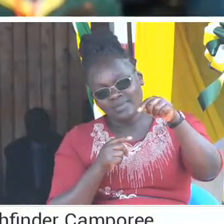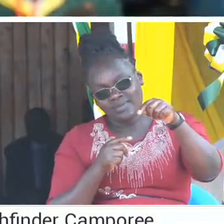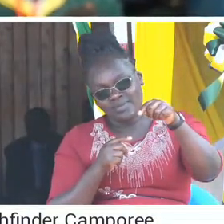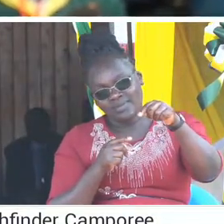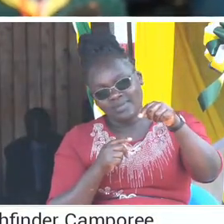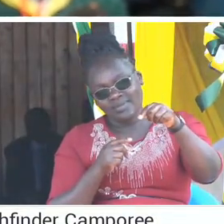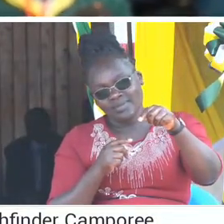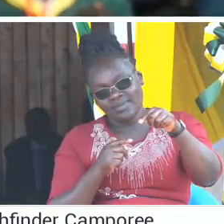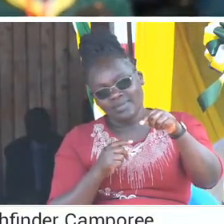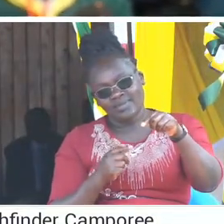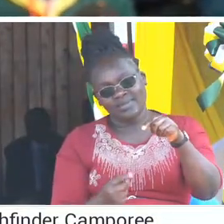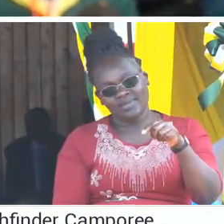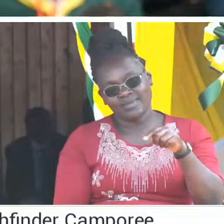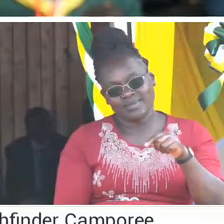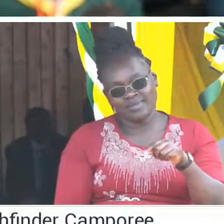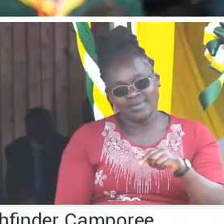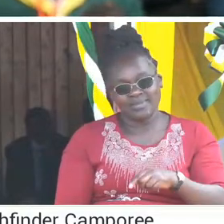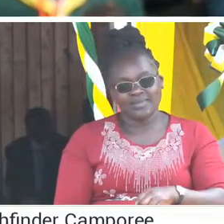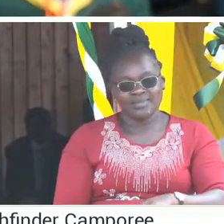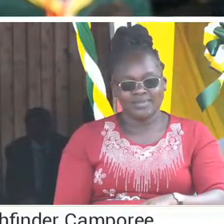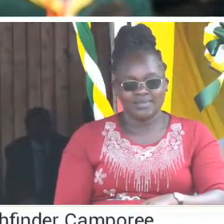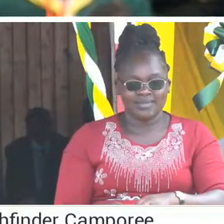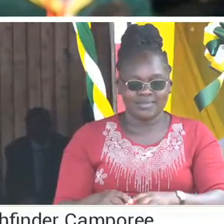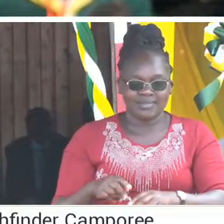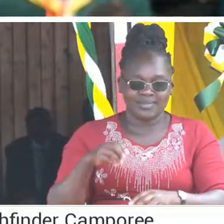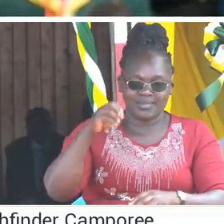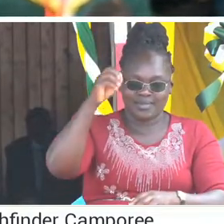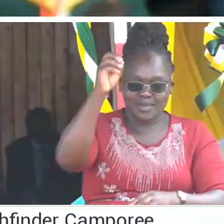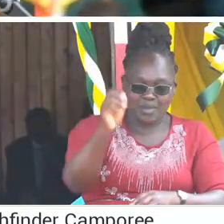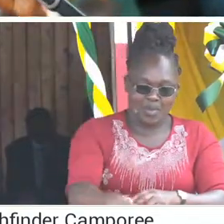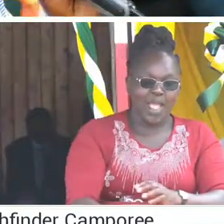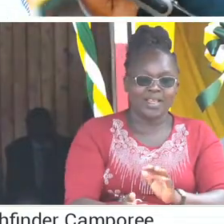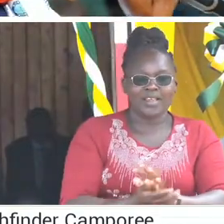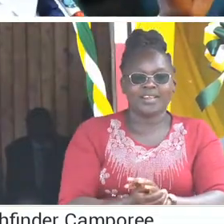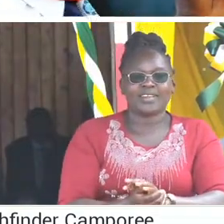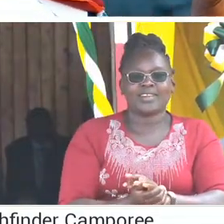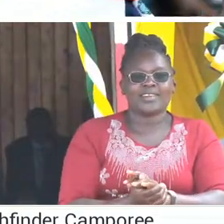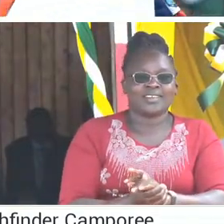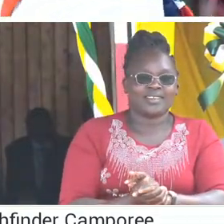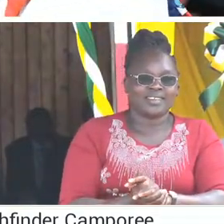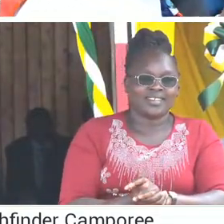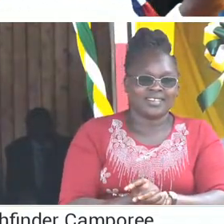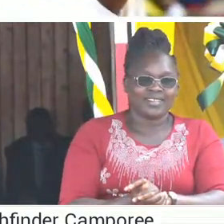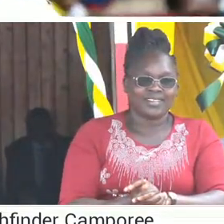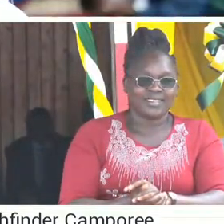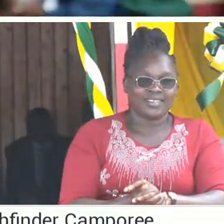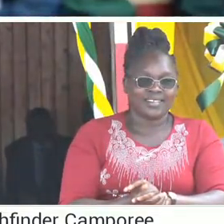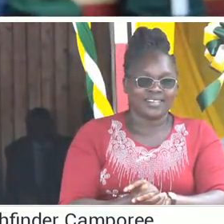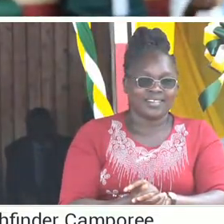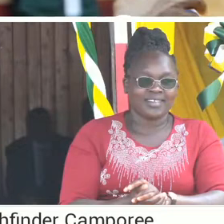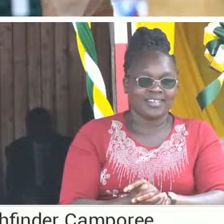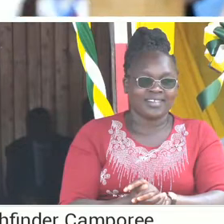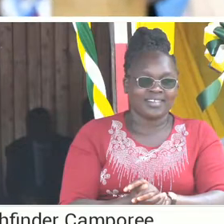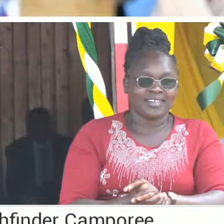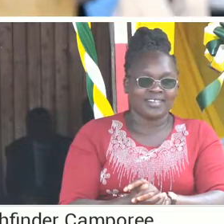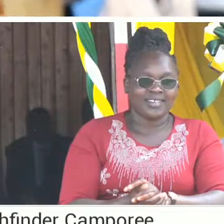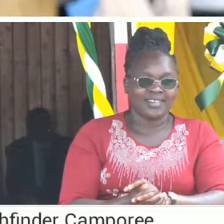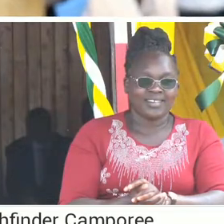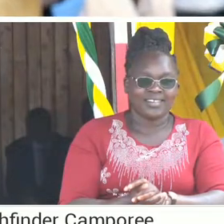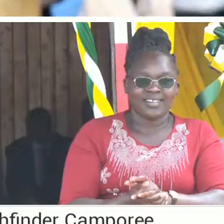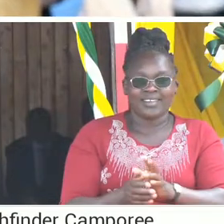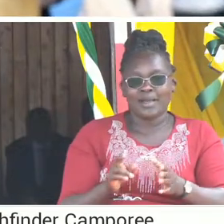chuku chuku chuku chuku chuku chuku chuku. Kwa bahati mbaya, mtoto hakuanguka kwa